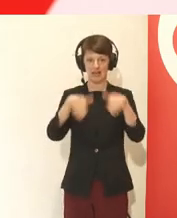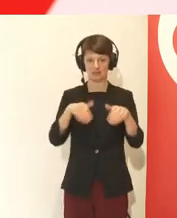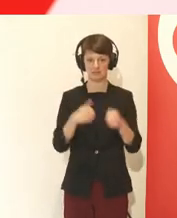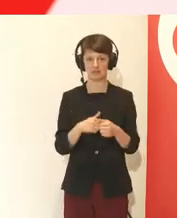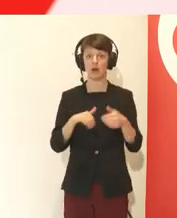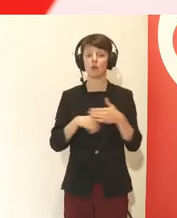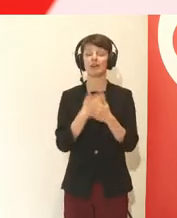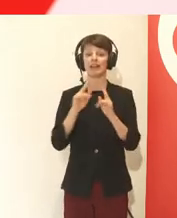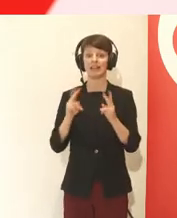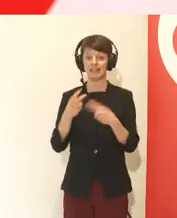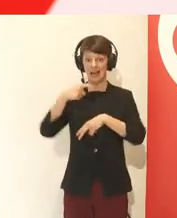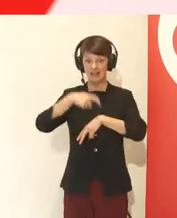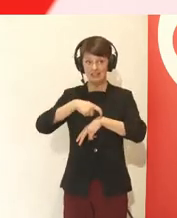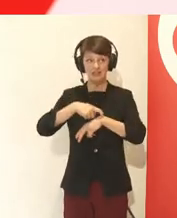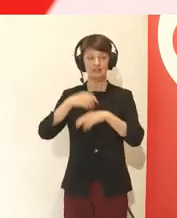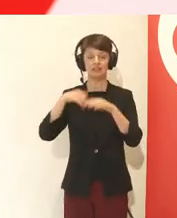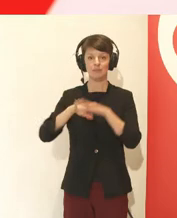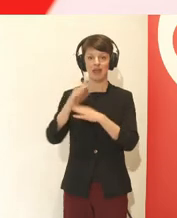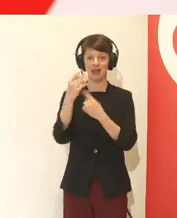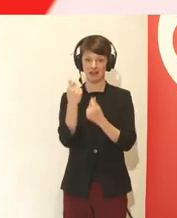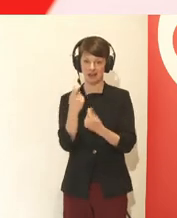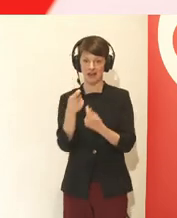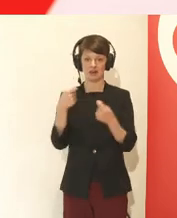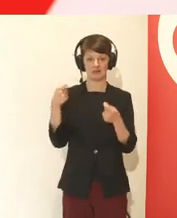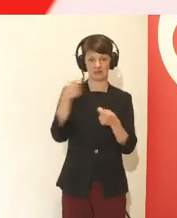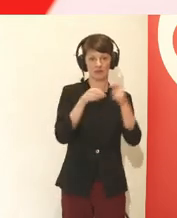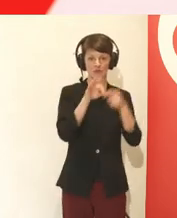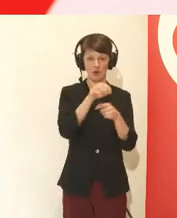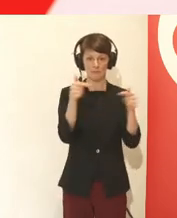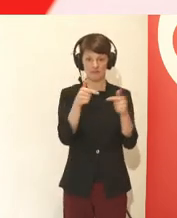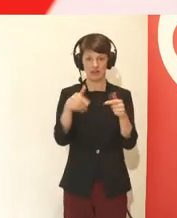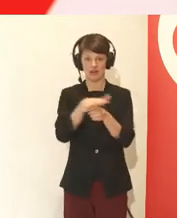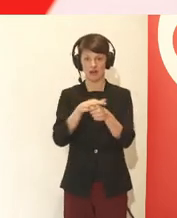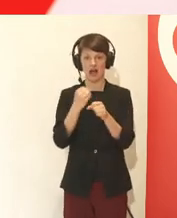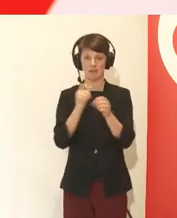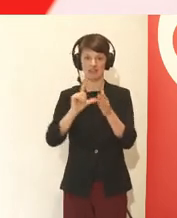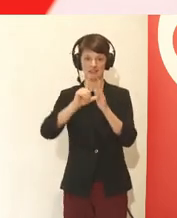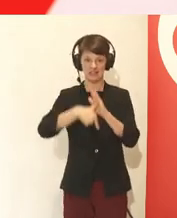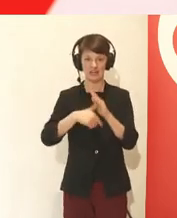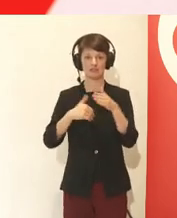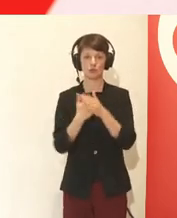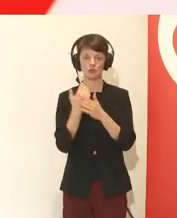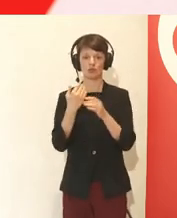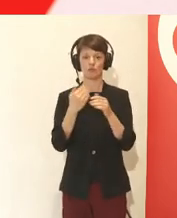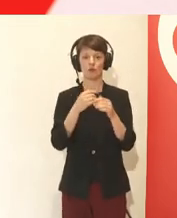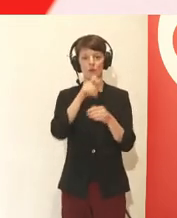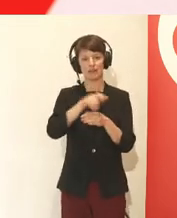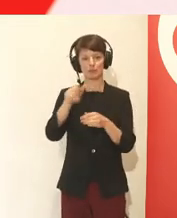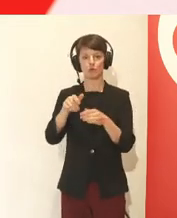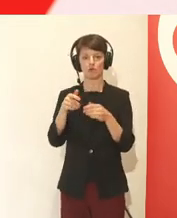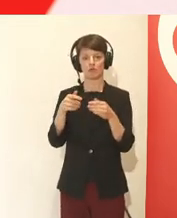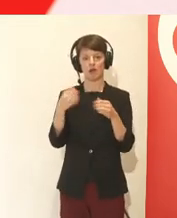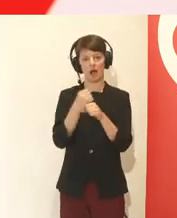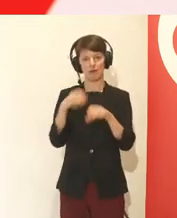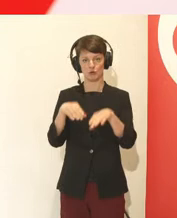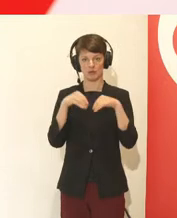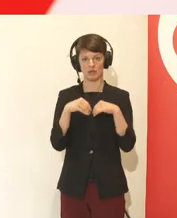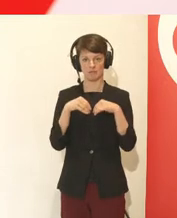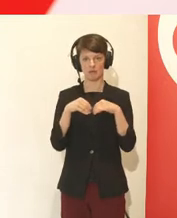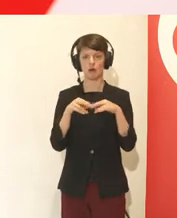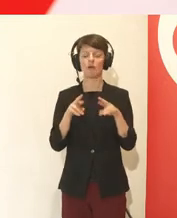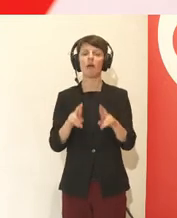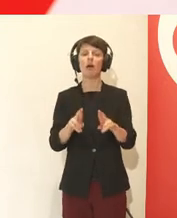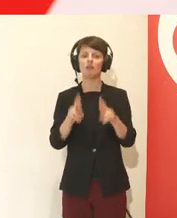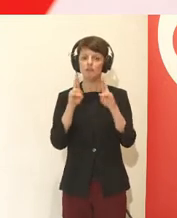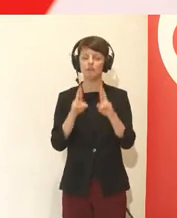gleichzeitig mehr geld aufwenden für die pflege selber als arbeitsleistung und für die pflegenden und natürlich gehört zum respekt